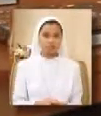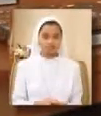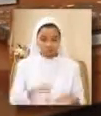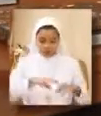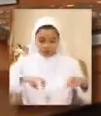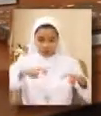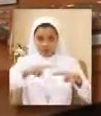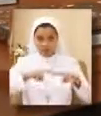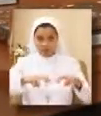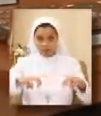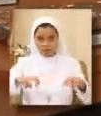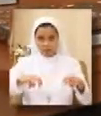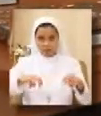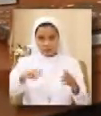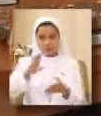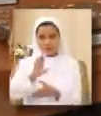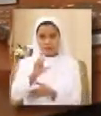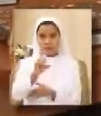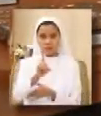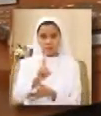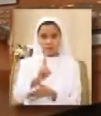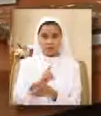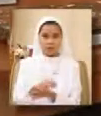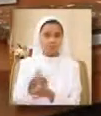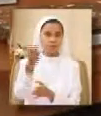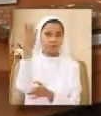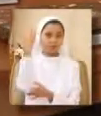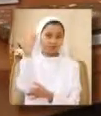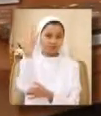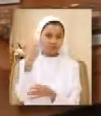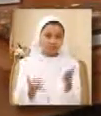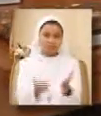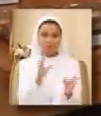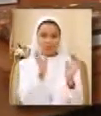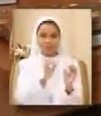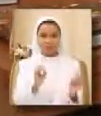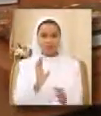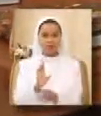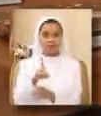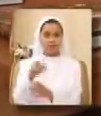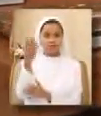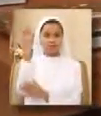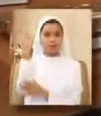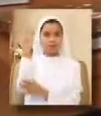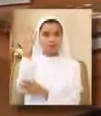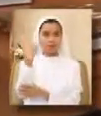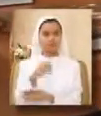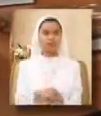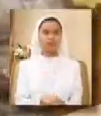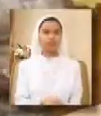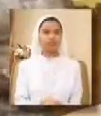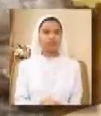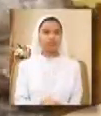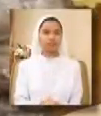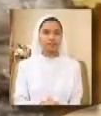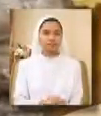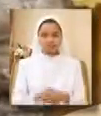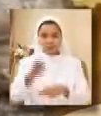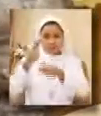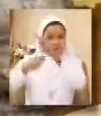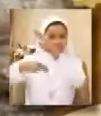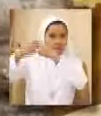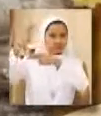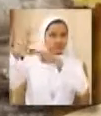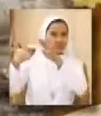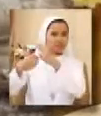nun. Wala pa yata. Wala pa siguro. Tape recorder pa lang. Bakit sa history book, andun na. Ito yung mga kasali. Pero